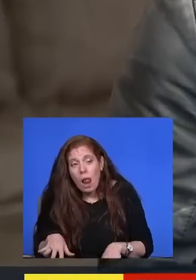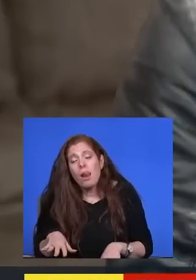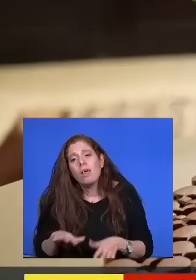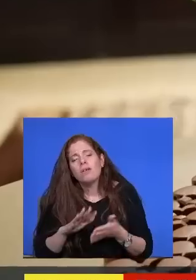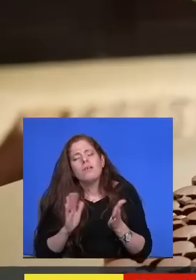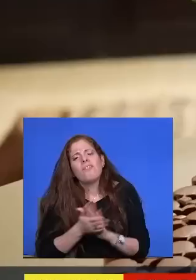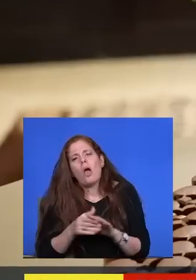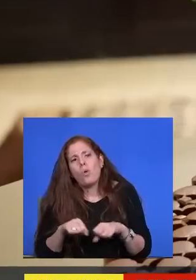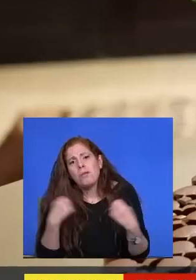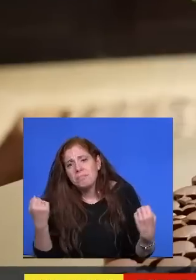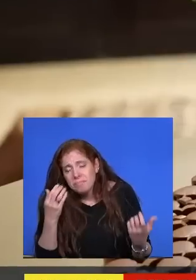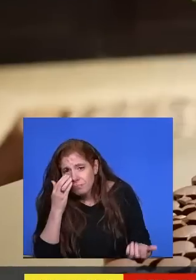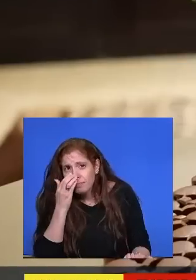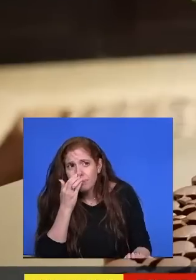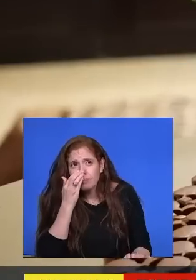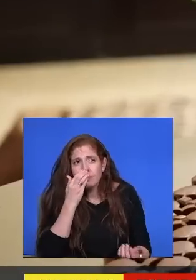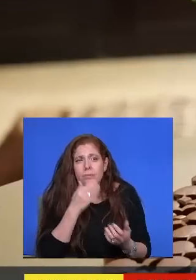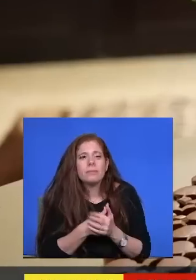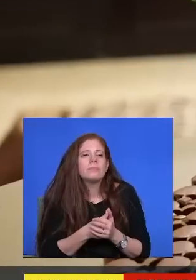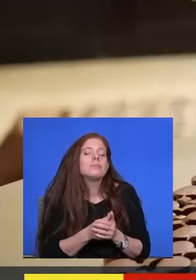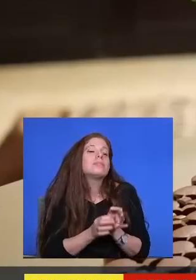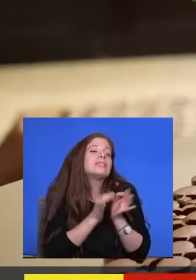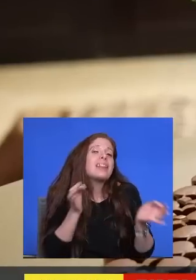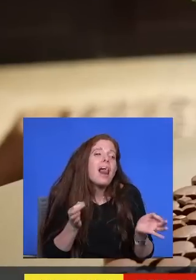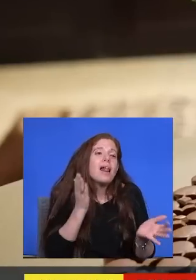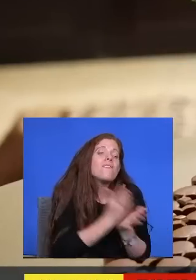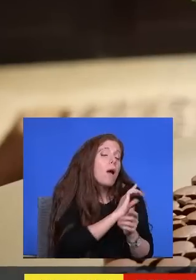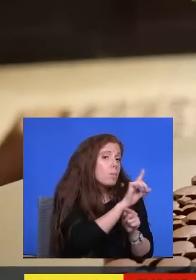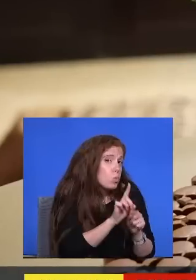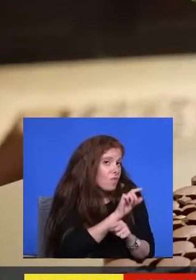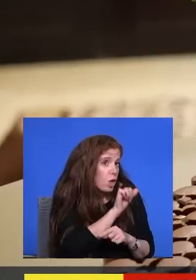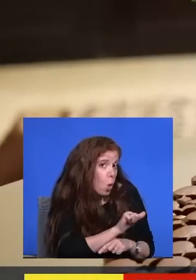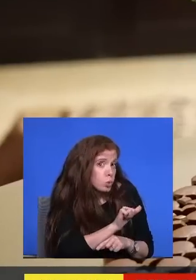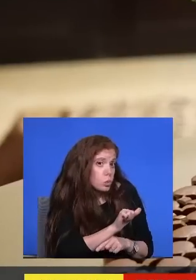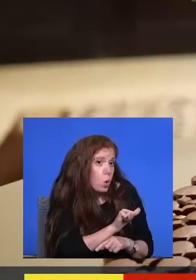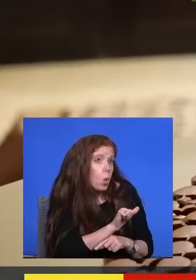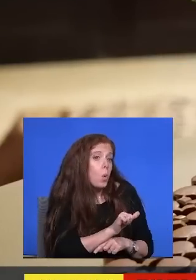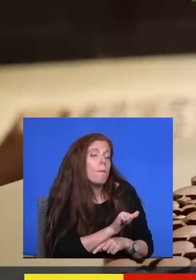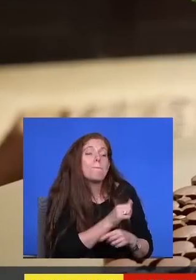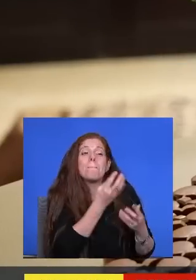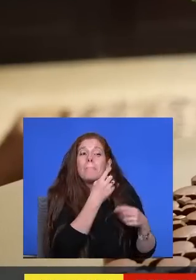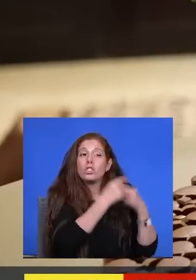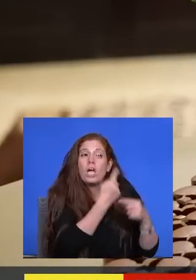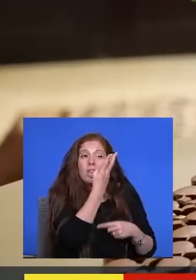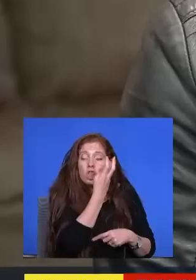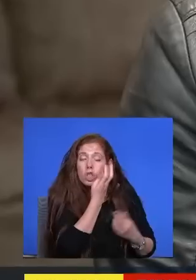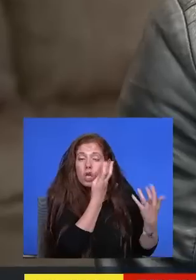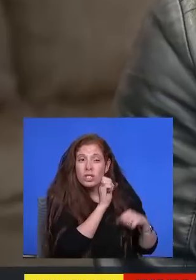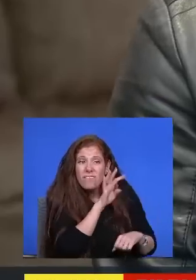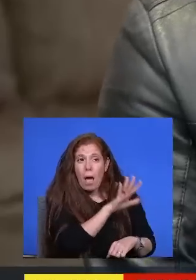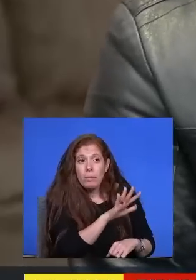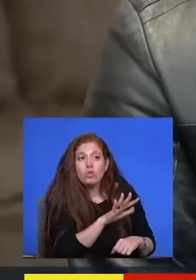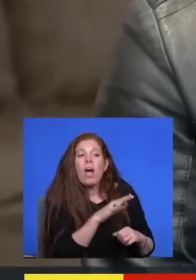ופג'ר אל-וודע. בדאה באיתפאק אוסלו, יעני, פי 95 כאנו חמאס בתיסווי,